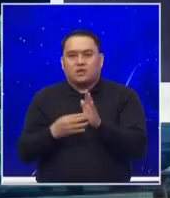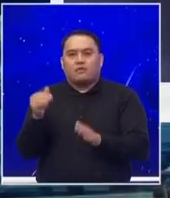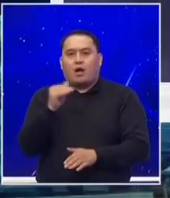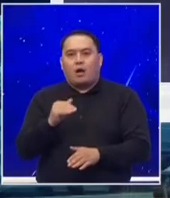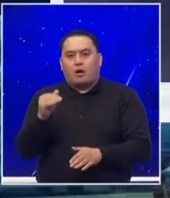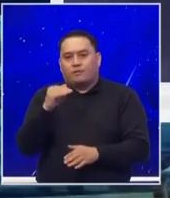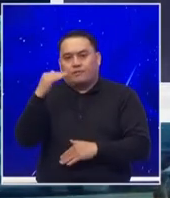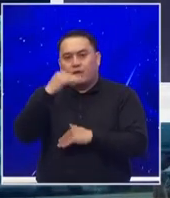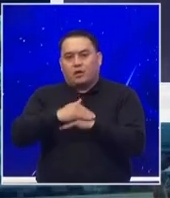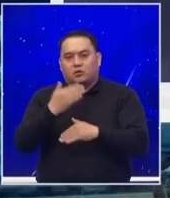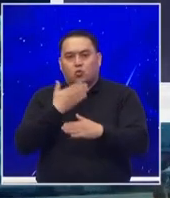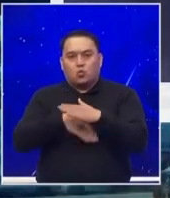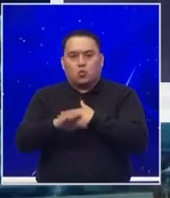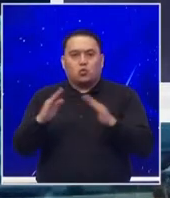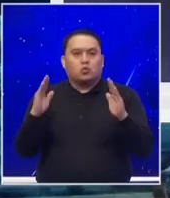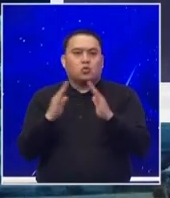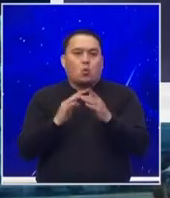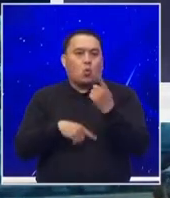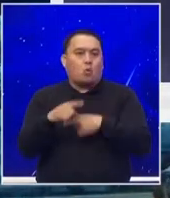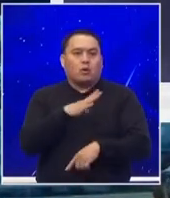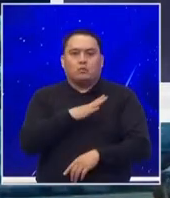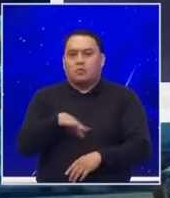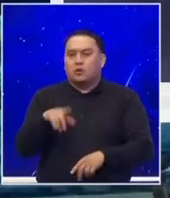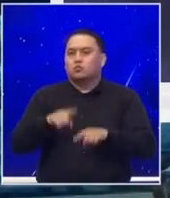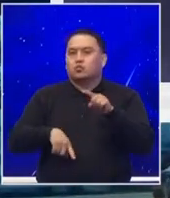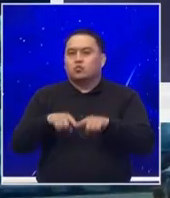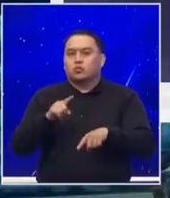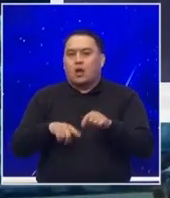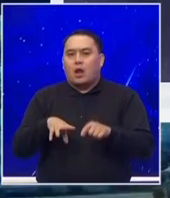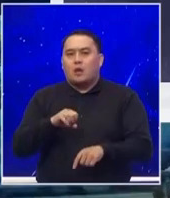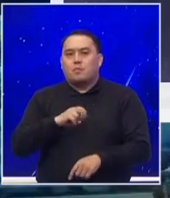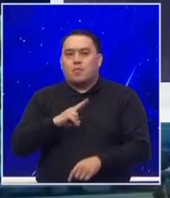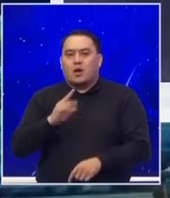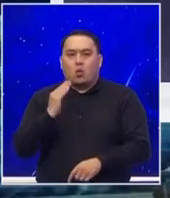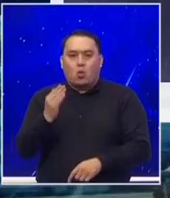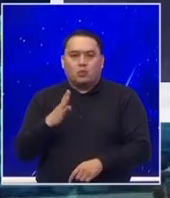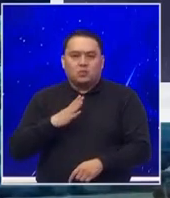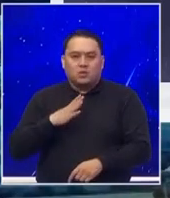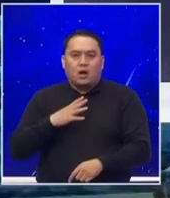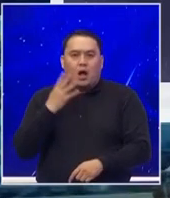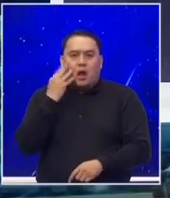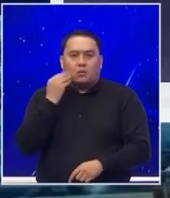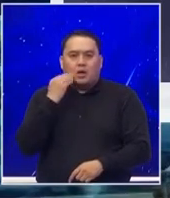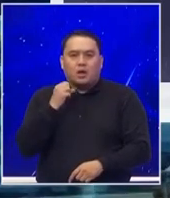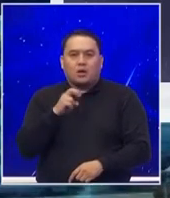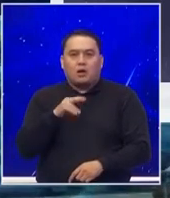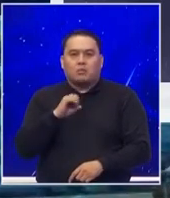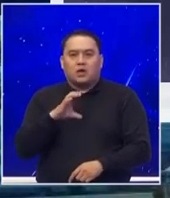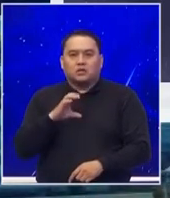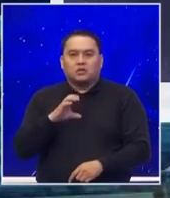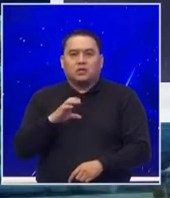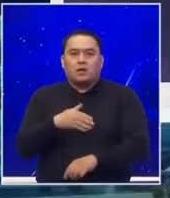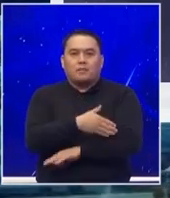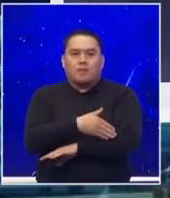ақпанда кешқұрым үйден шығып кеткен, сонан оралмапты. Туыстарының айтуынша Әлібек Үсенов ол кезде Алматы маңындағы Алғабас елді